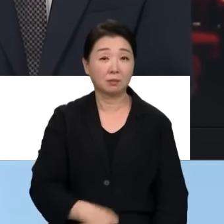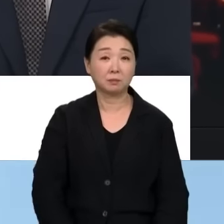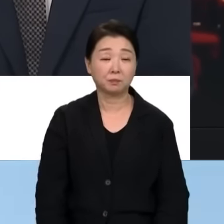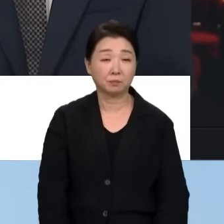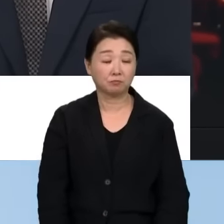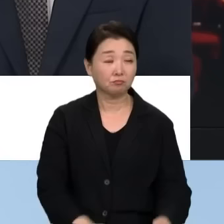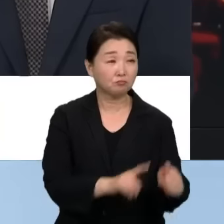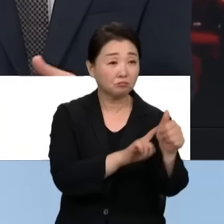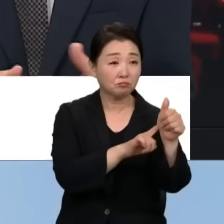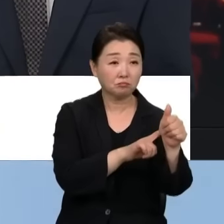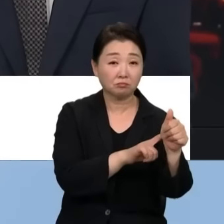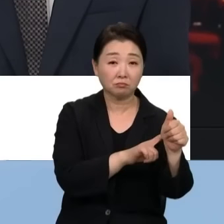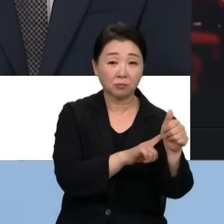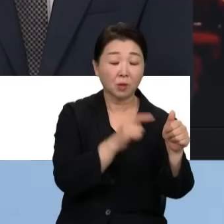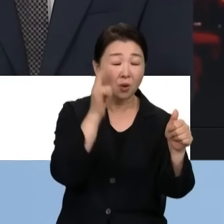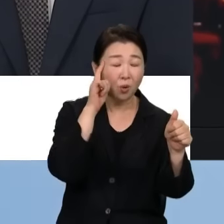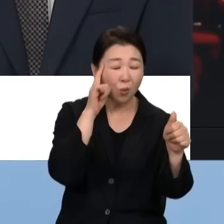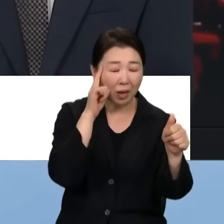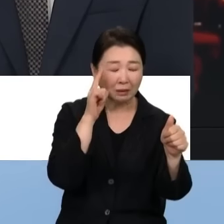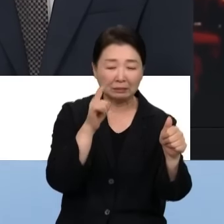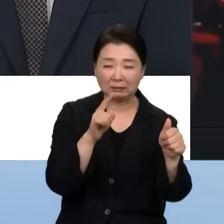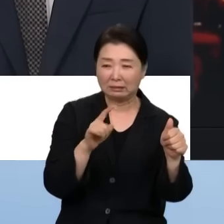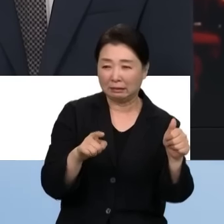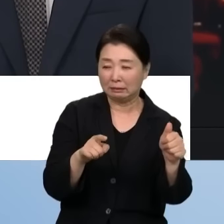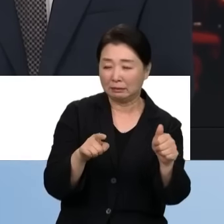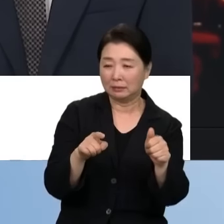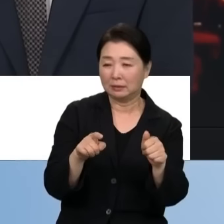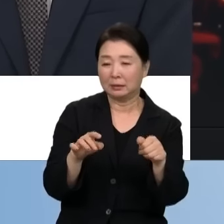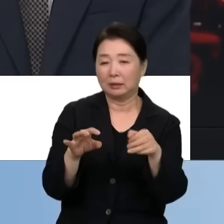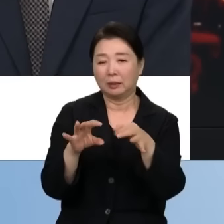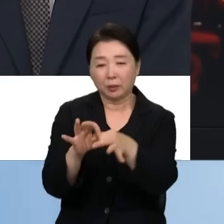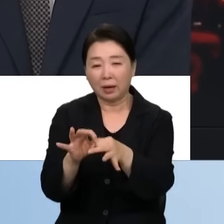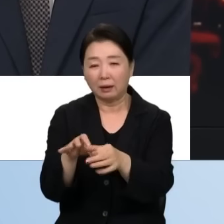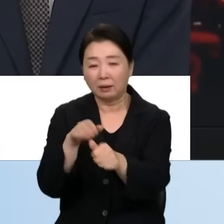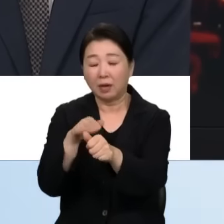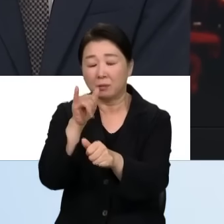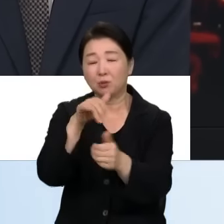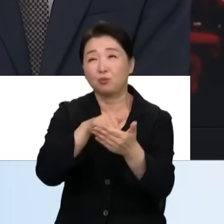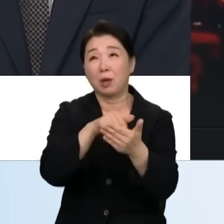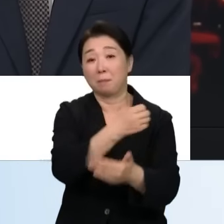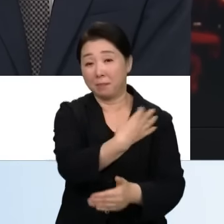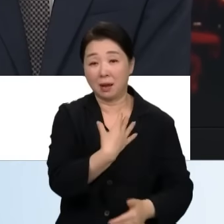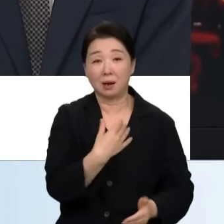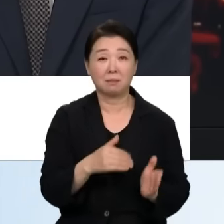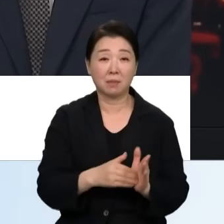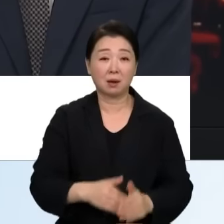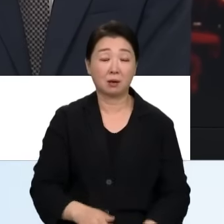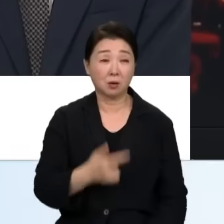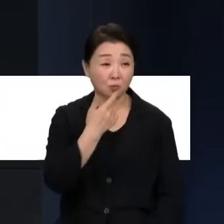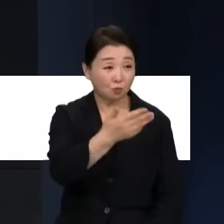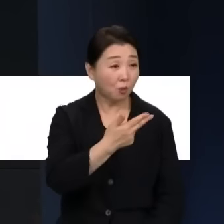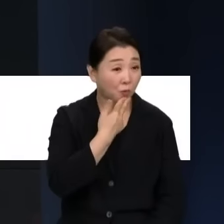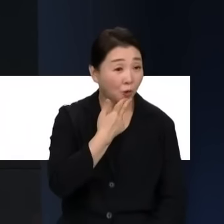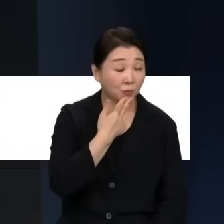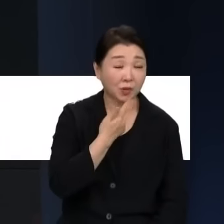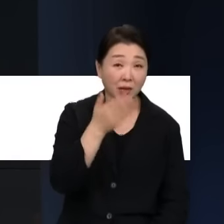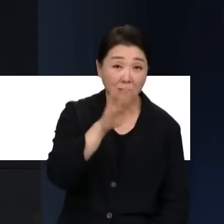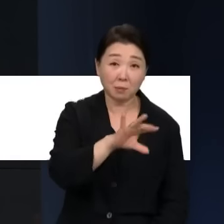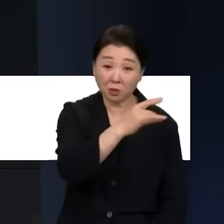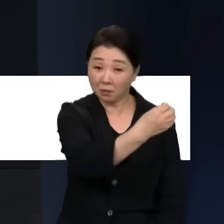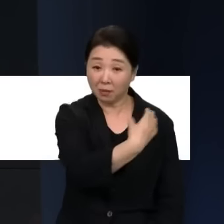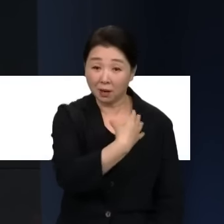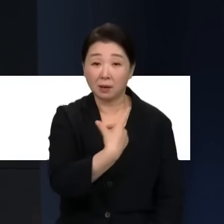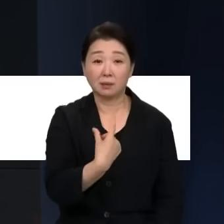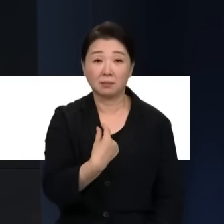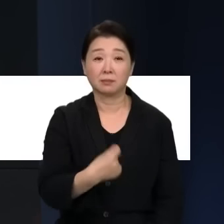본인이 자기가 괜히 거기에 개입이 돼 가지고 하면서 약간 후회 섞인 말씀을 하셨거든요네 먼저 물어보지도 않았는데 이야기를 꺼냈다는